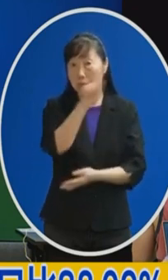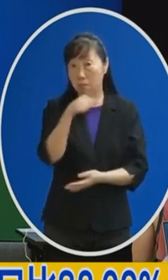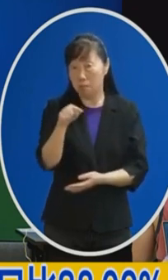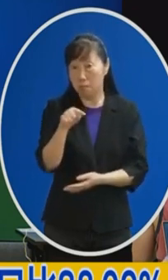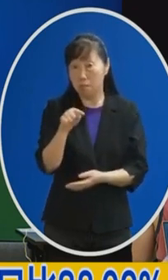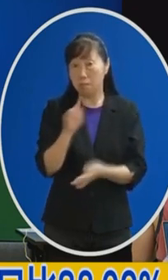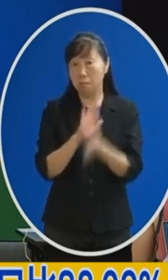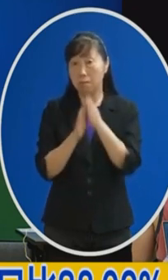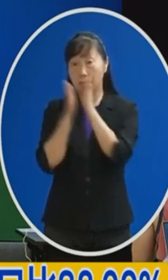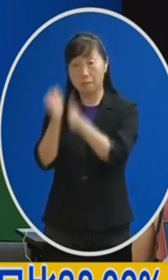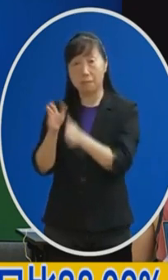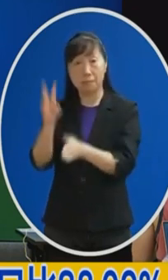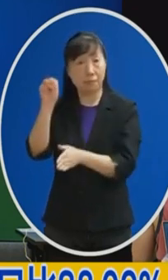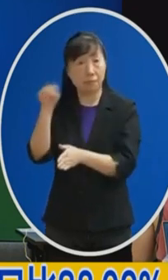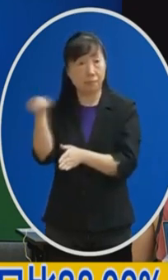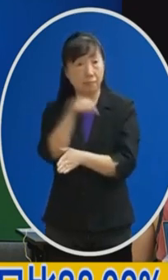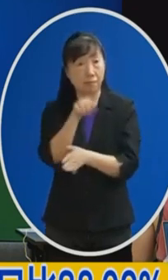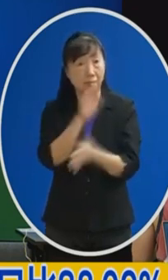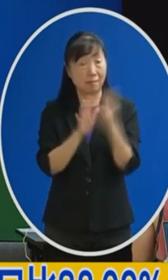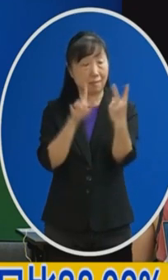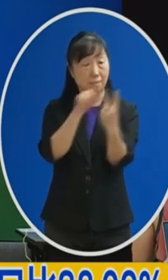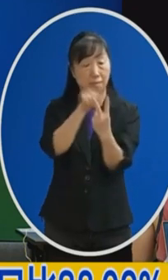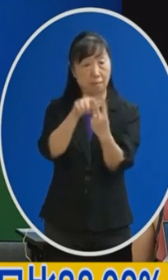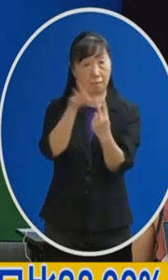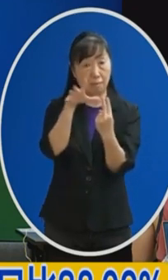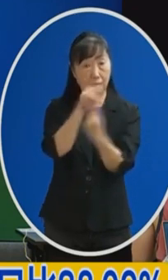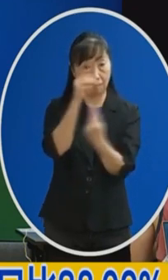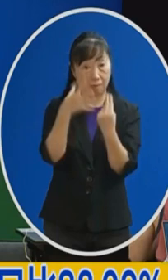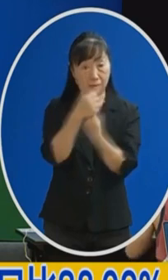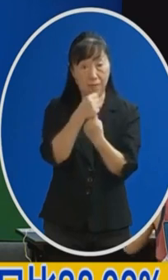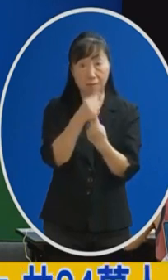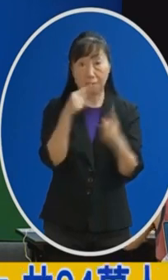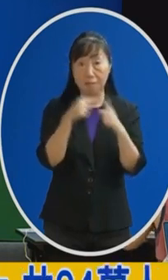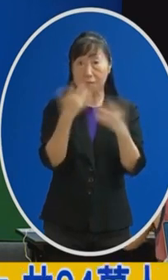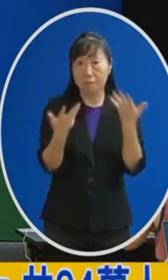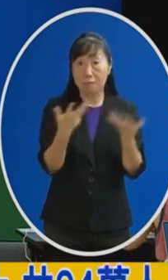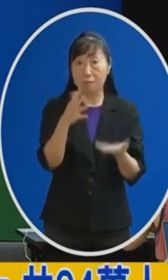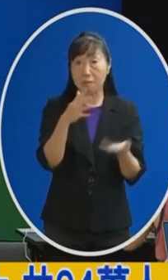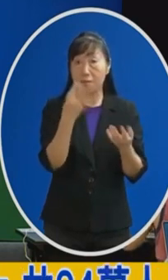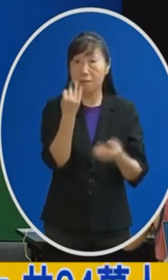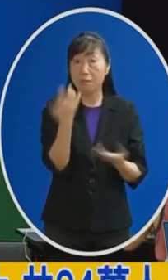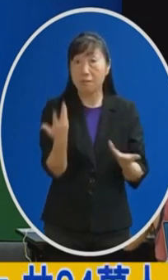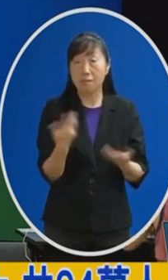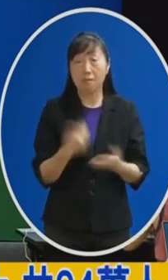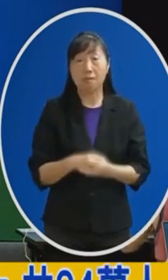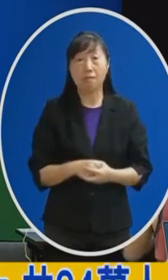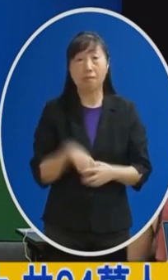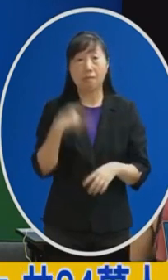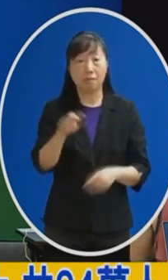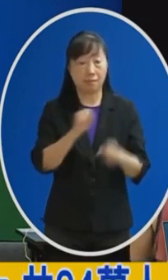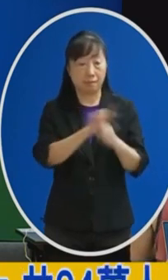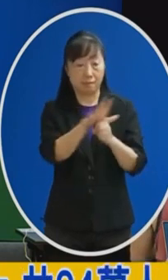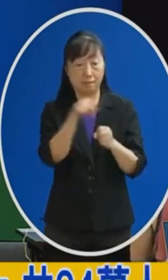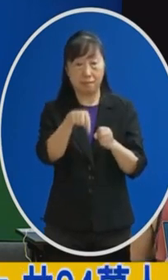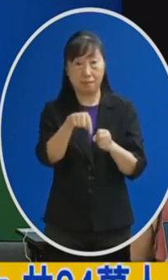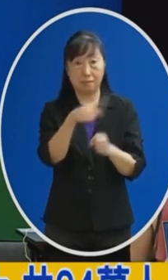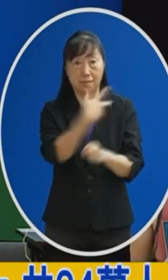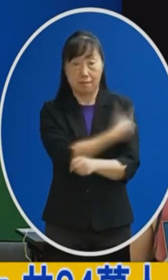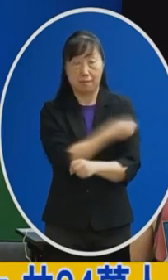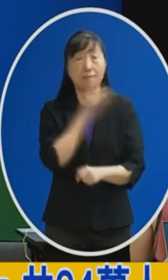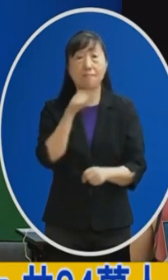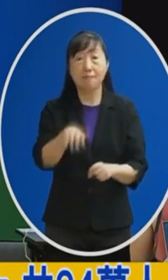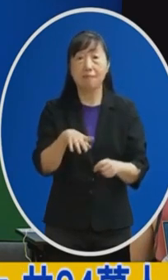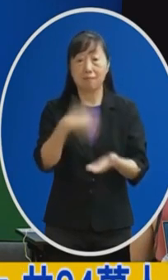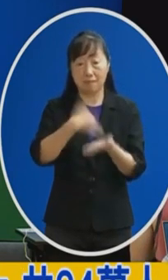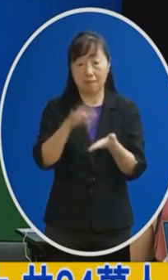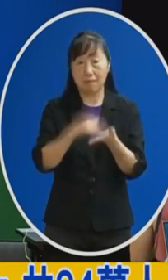或是只登记莫德纳，或是两者都登记的人数大概有多少呢？第二个想请教一下，新冠疫苗目前施打